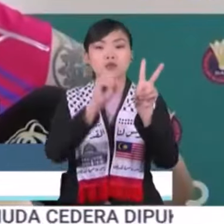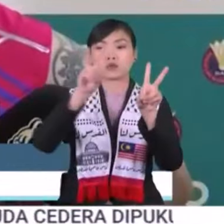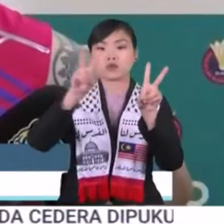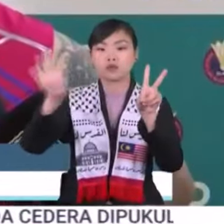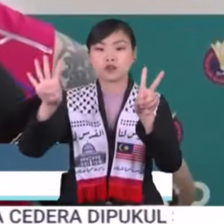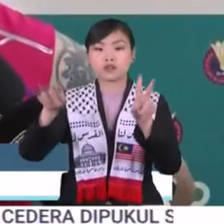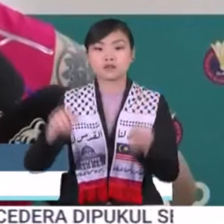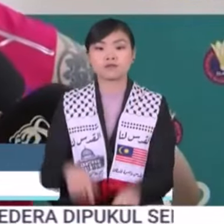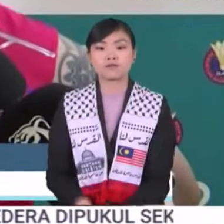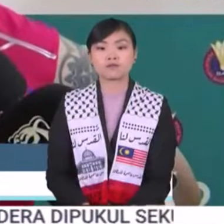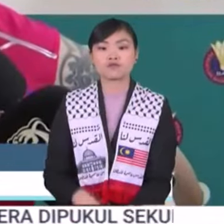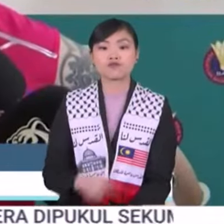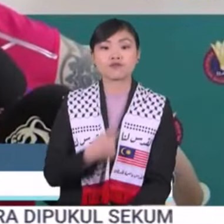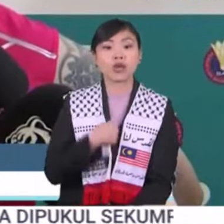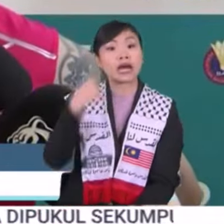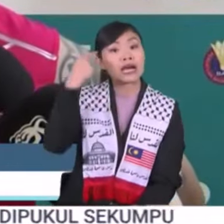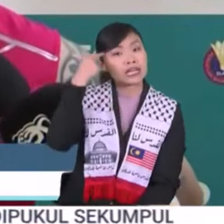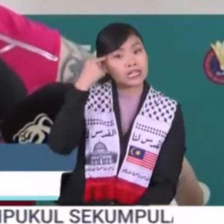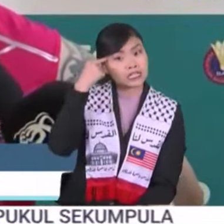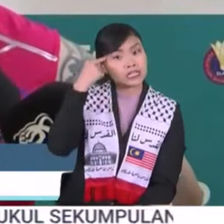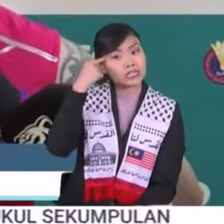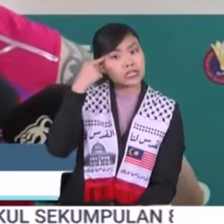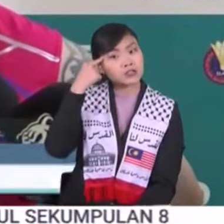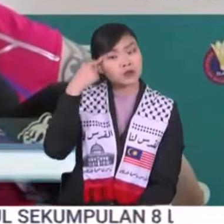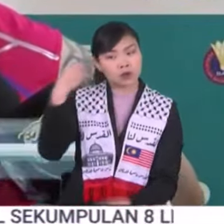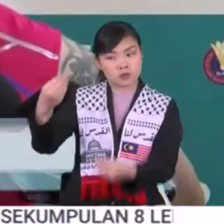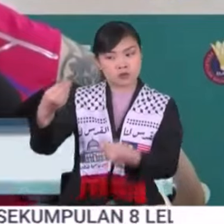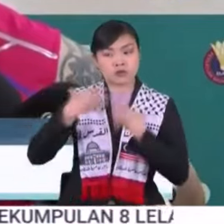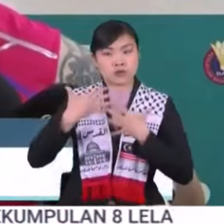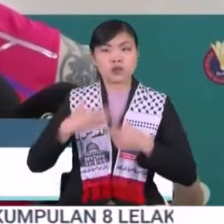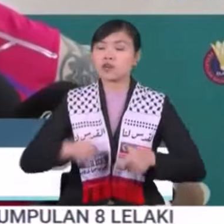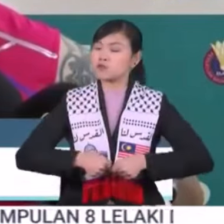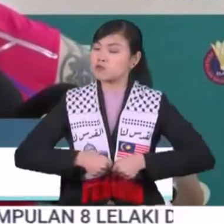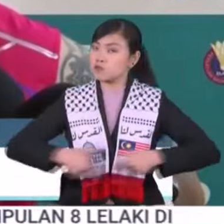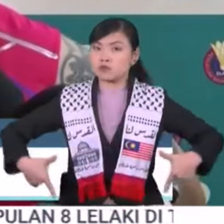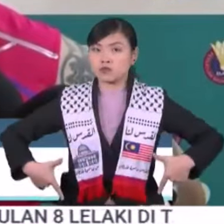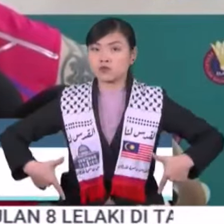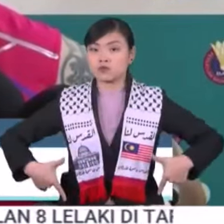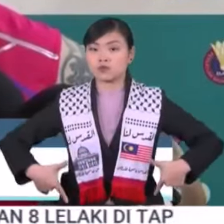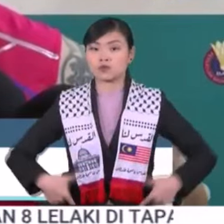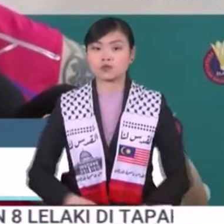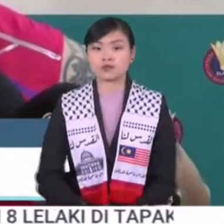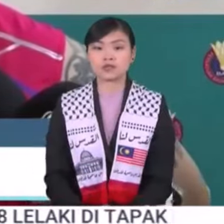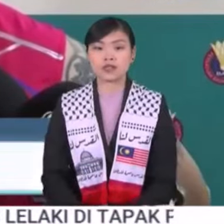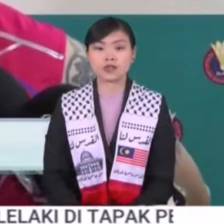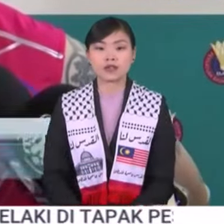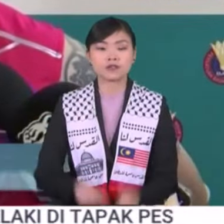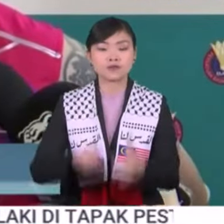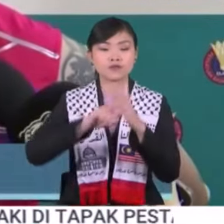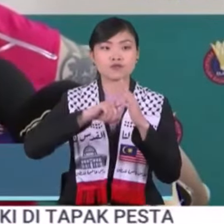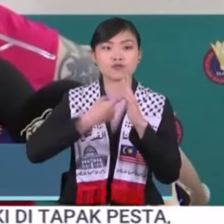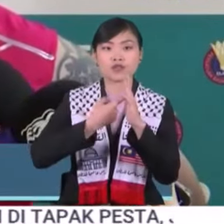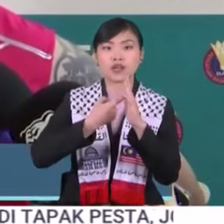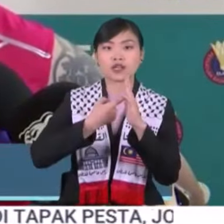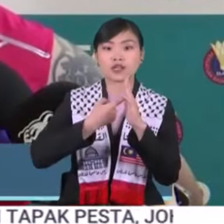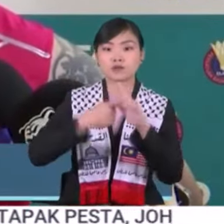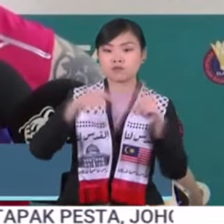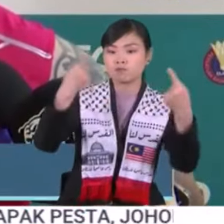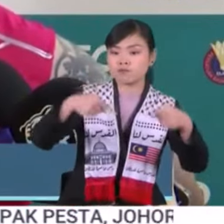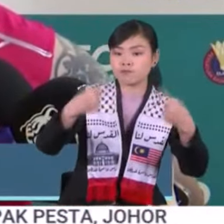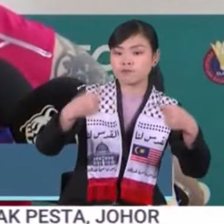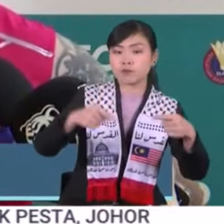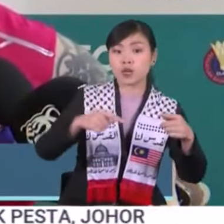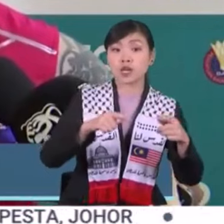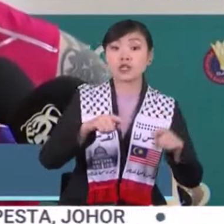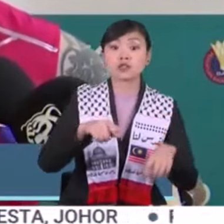I think keeping me a lot of confidence. Yeah, though I think start from the match on Tuesday.